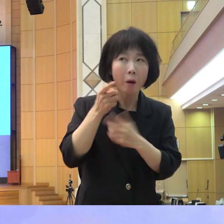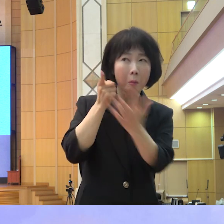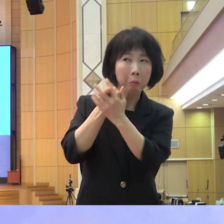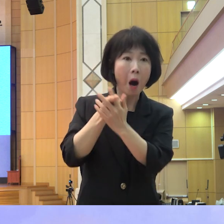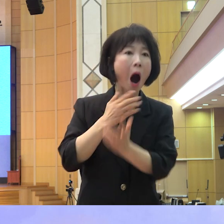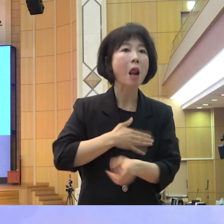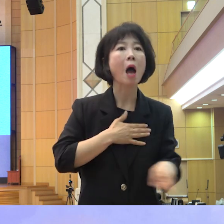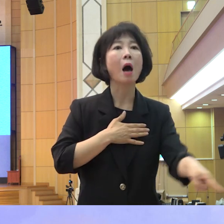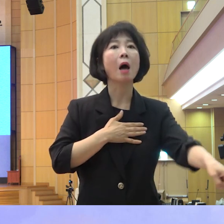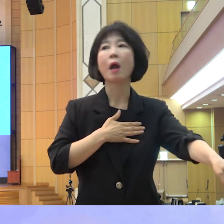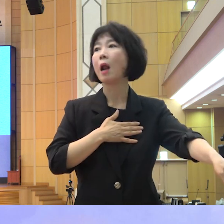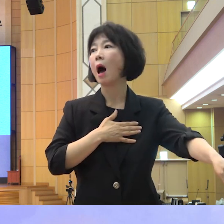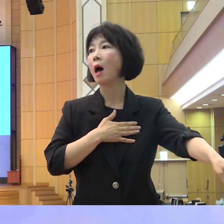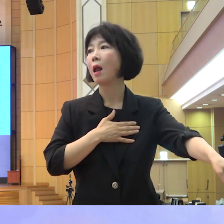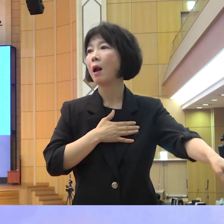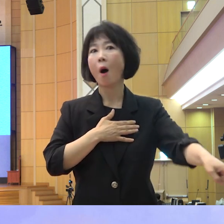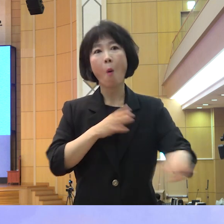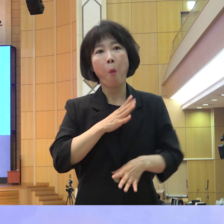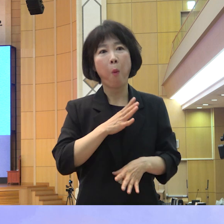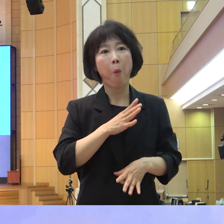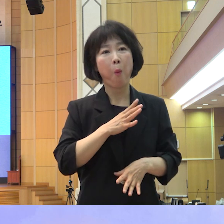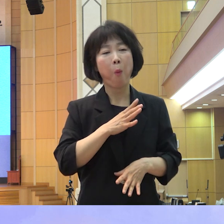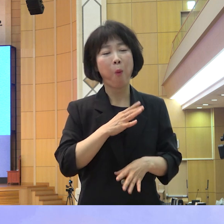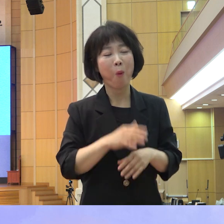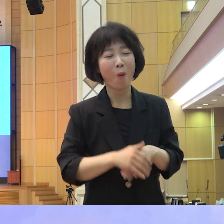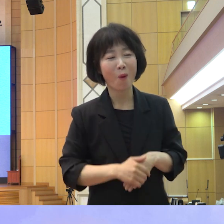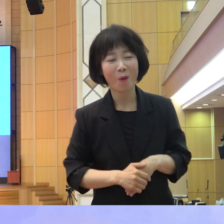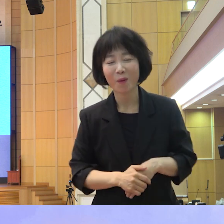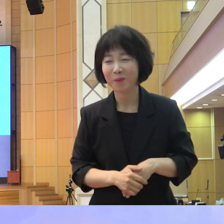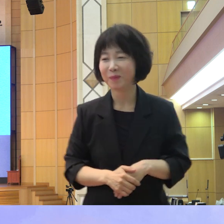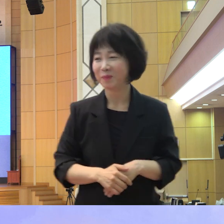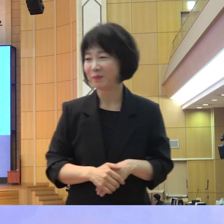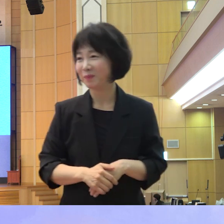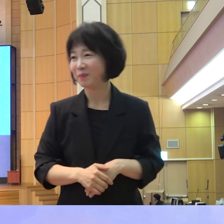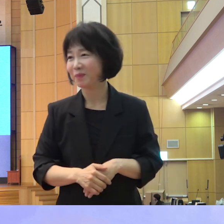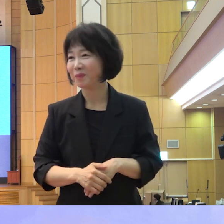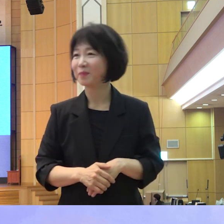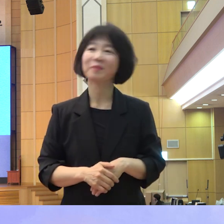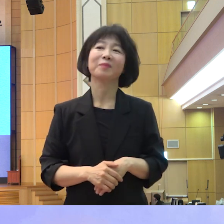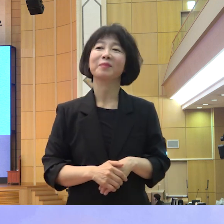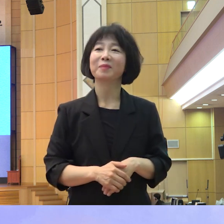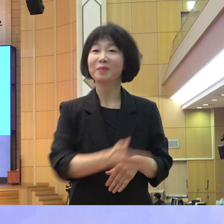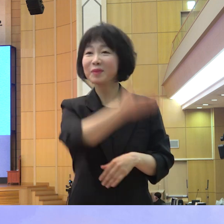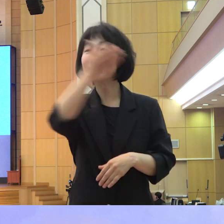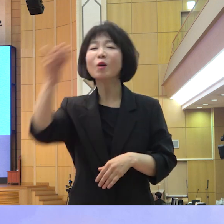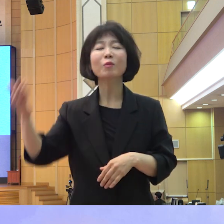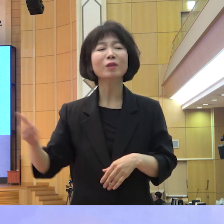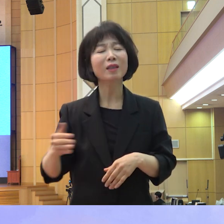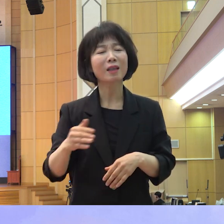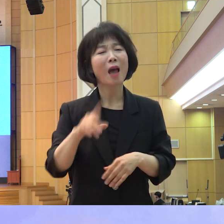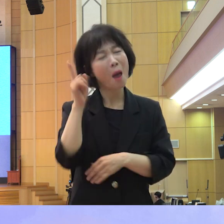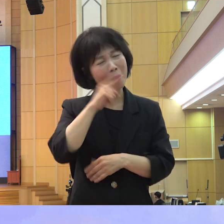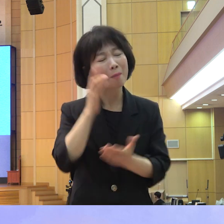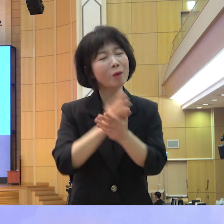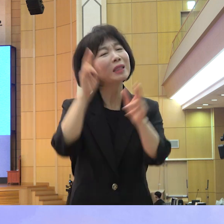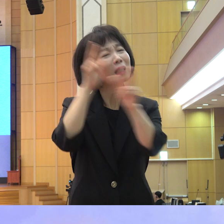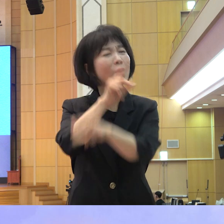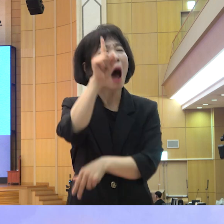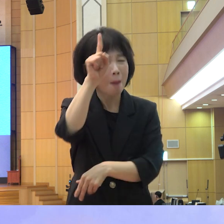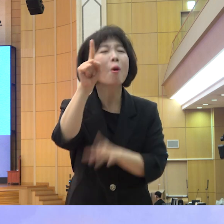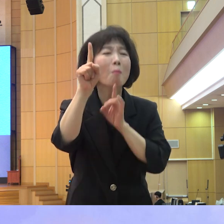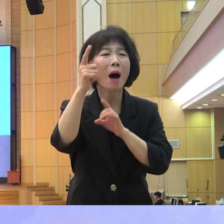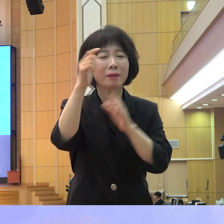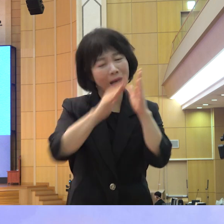세세하게 이처럼요 가정 예배 책을 드릴 거예요. 그러니까 여러분 집에서 일주일에 한 번만 하시면